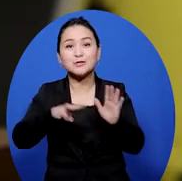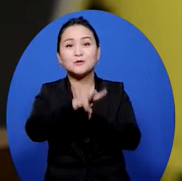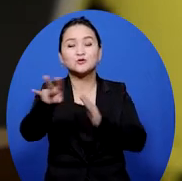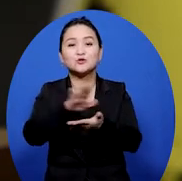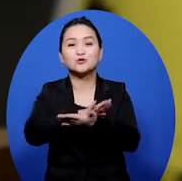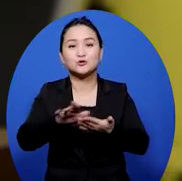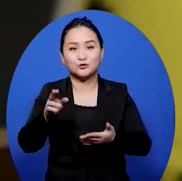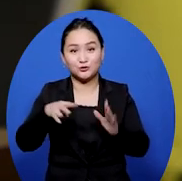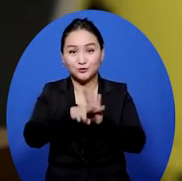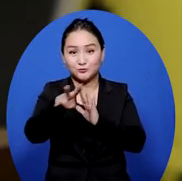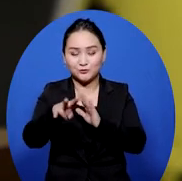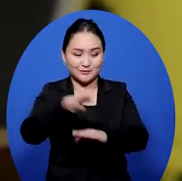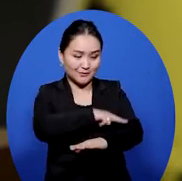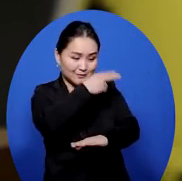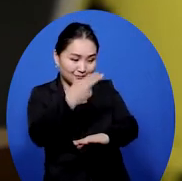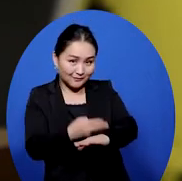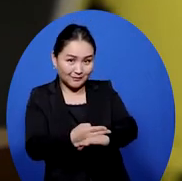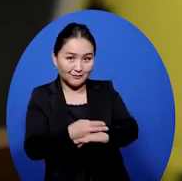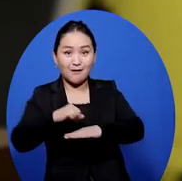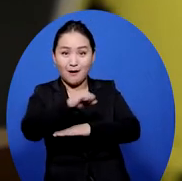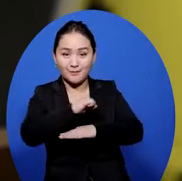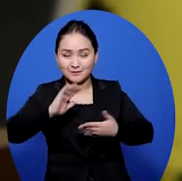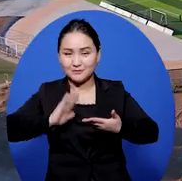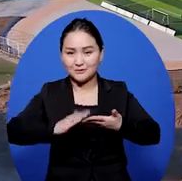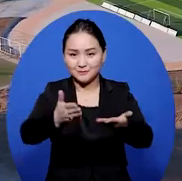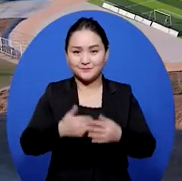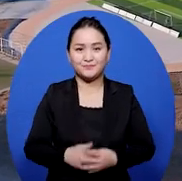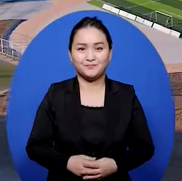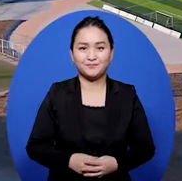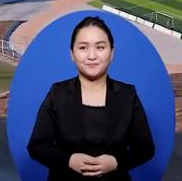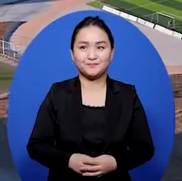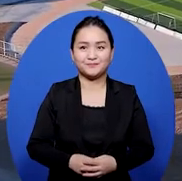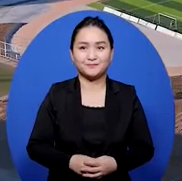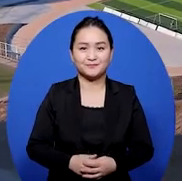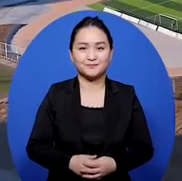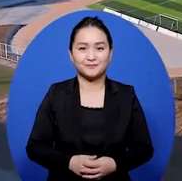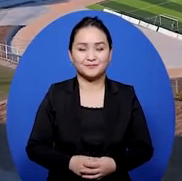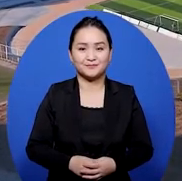дугаар үзэгч танд дархан Уул аймагаас хүрэхэд бэлэн боллоо.